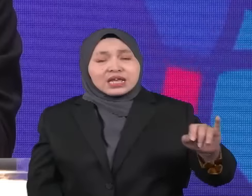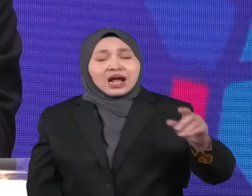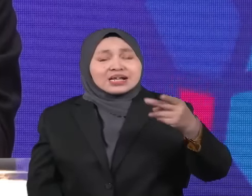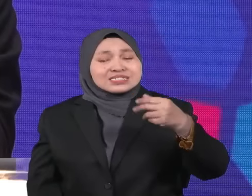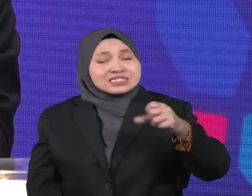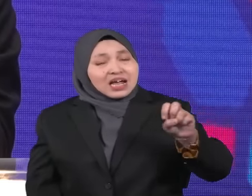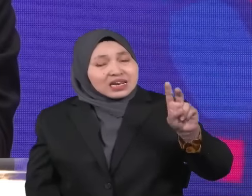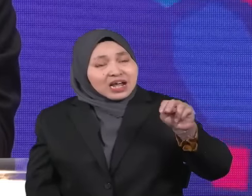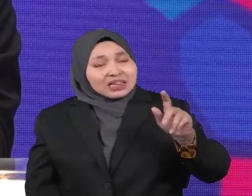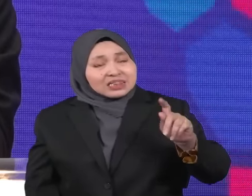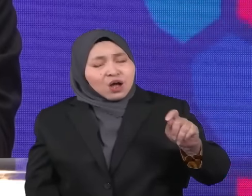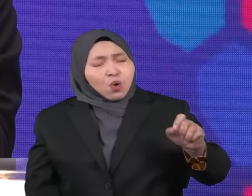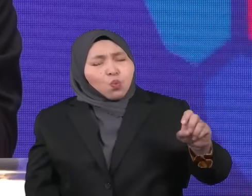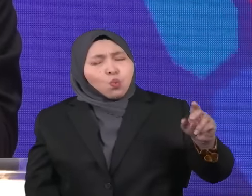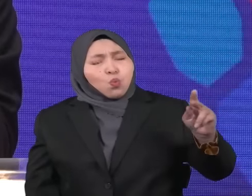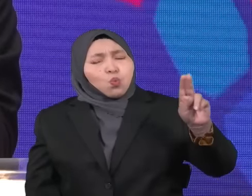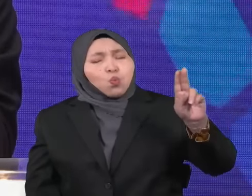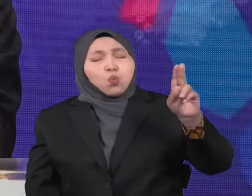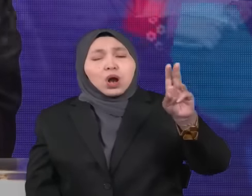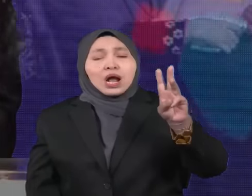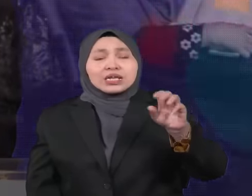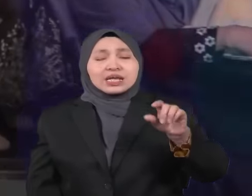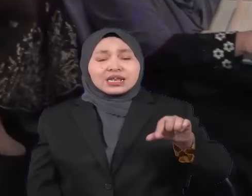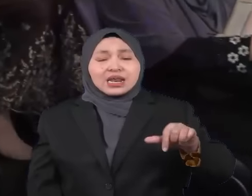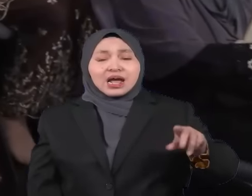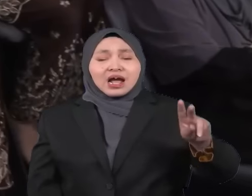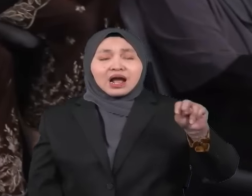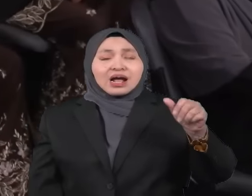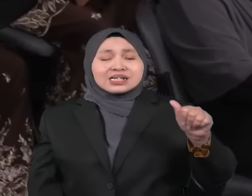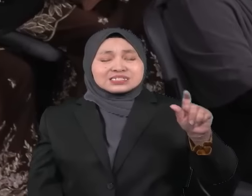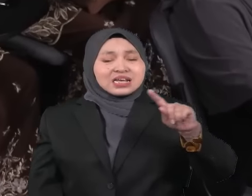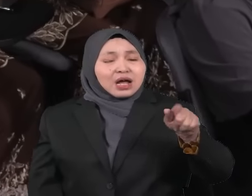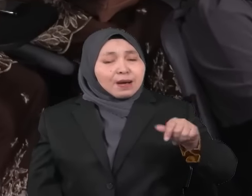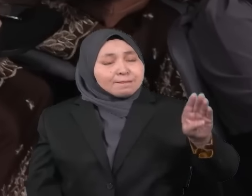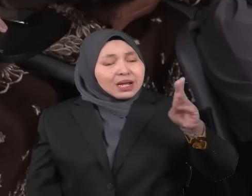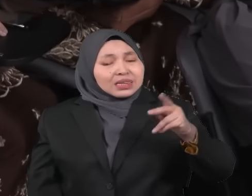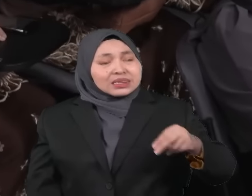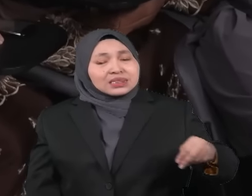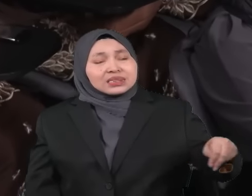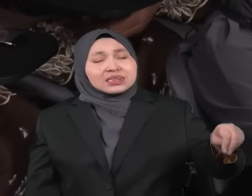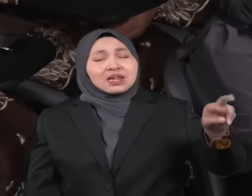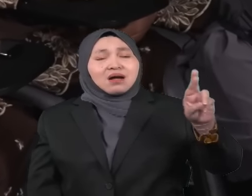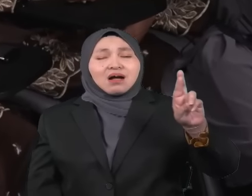akhirati hasanatan wa qina adzaban